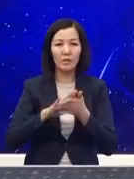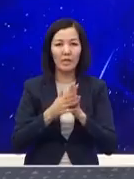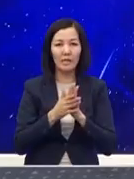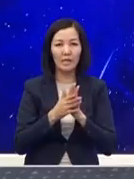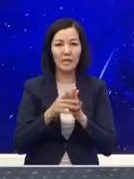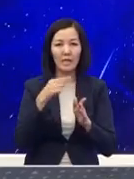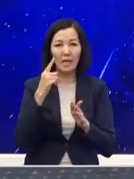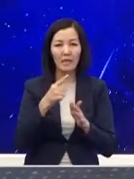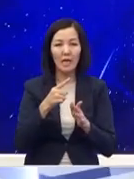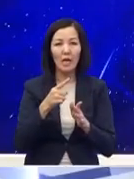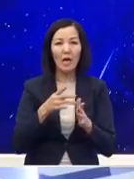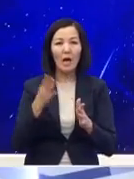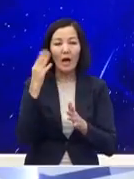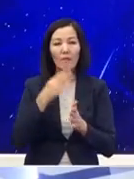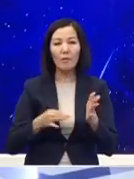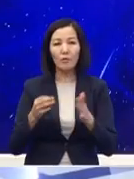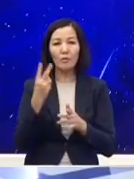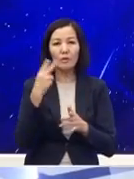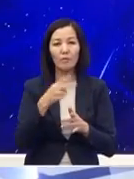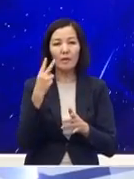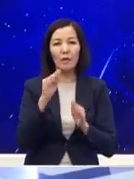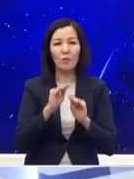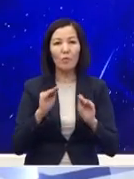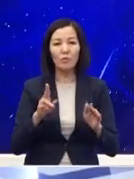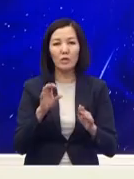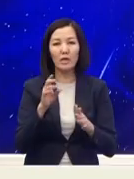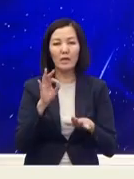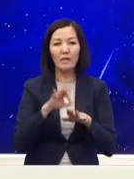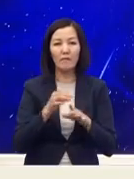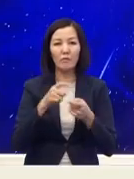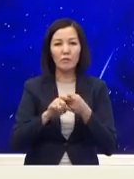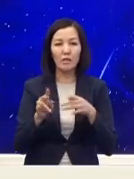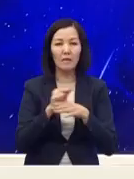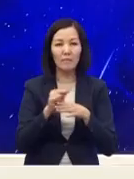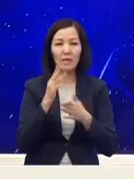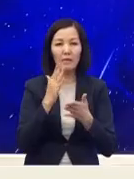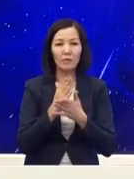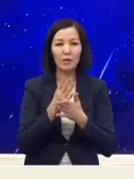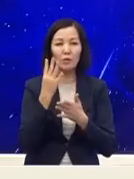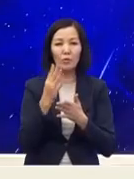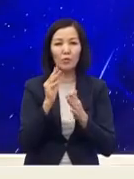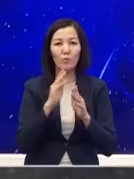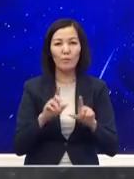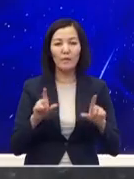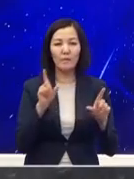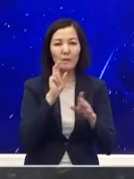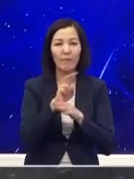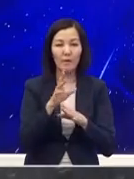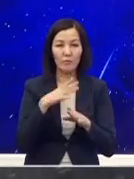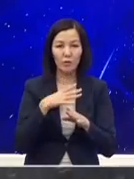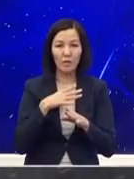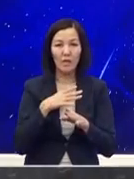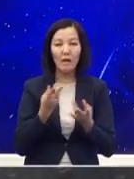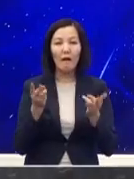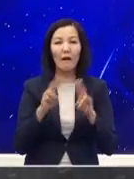қалыпты екенін жеткізді. Айтуынша облыста 22 оқушы коронавирустан емделіп жатыр. Олардың төртеуі мектепке барып жүрген оқушылар